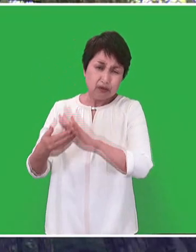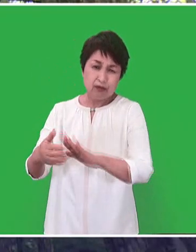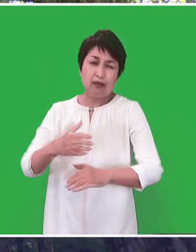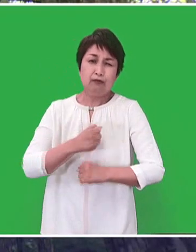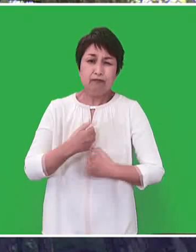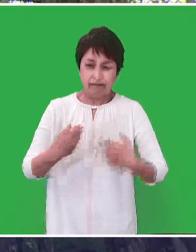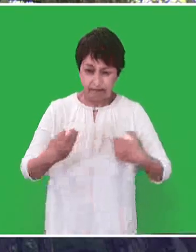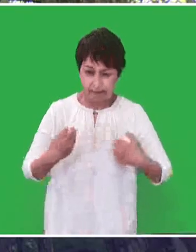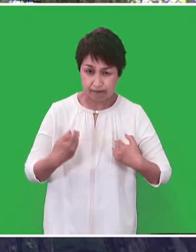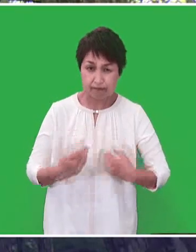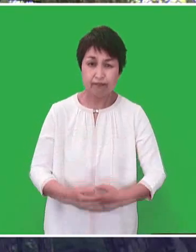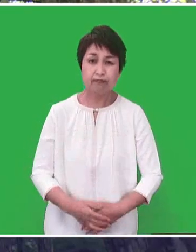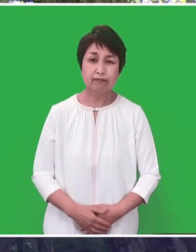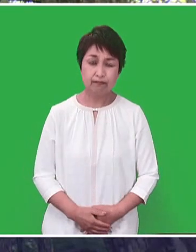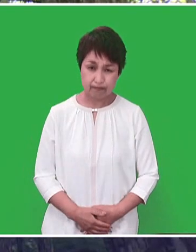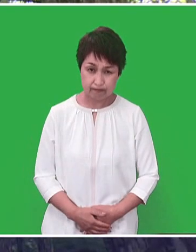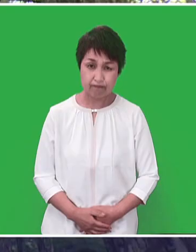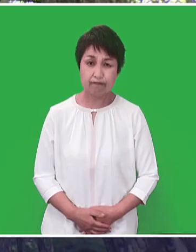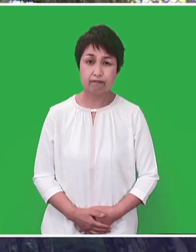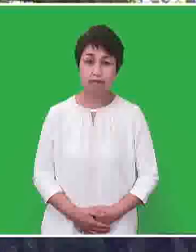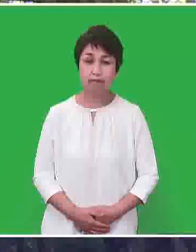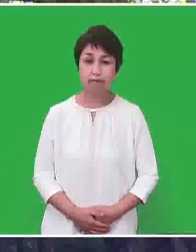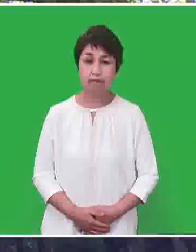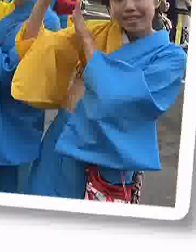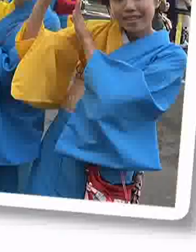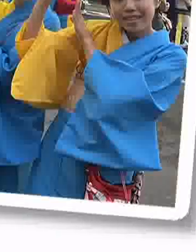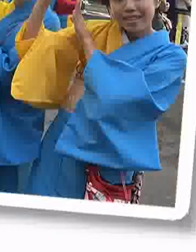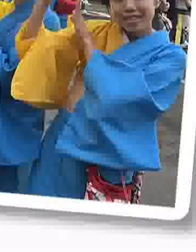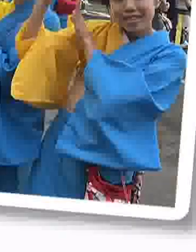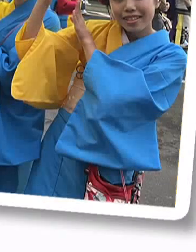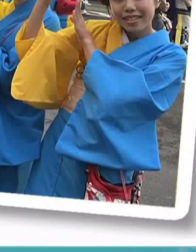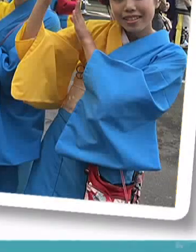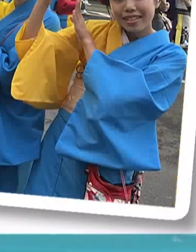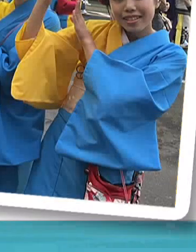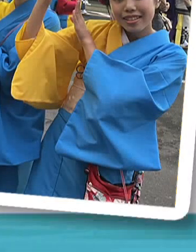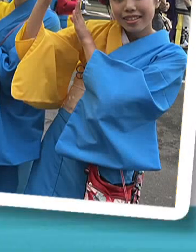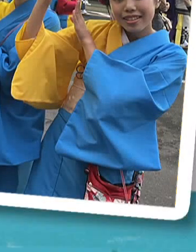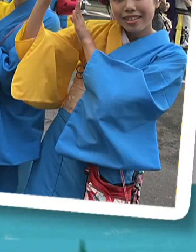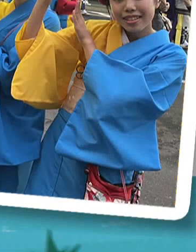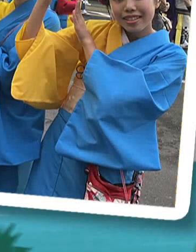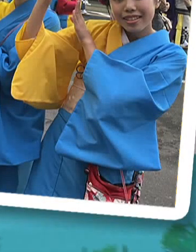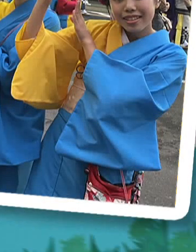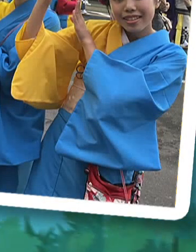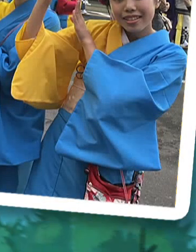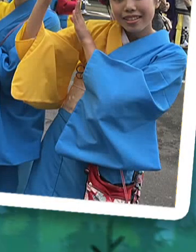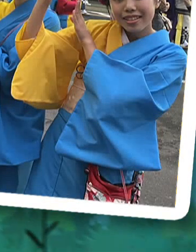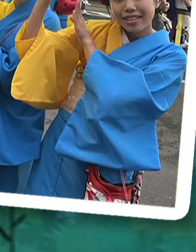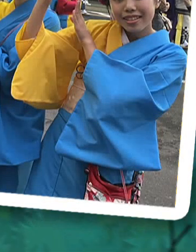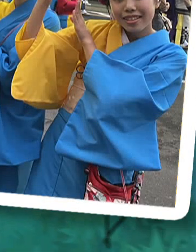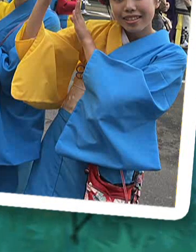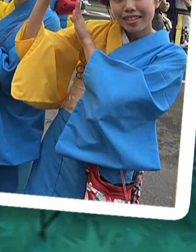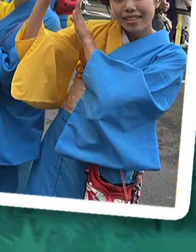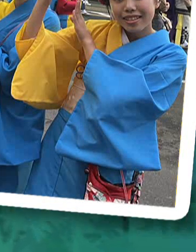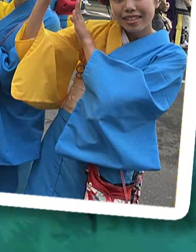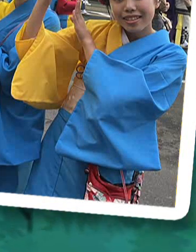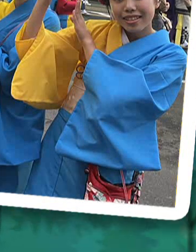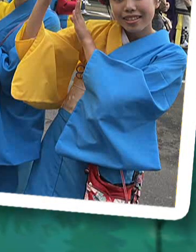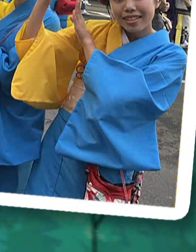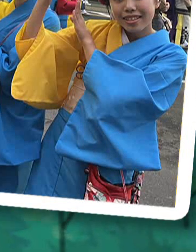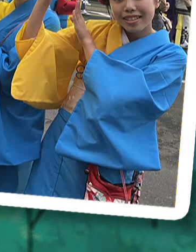分な対策を心がけてください。岩手ワンコ広報室、次回もご覧ください。